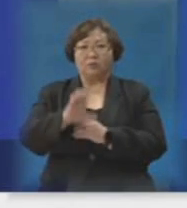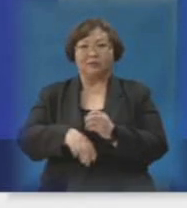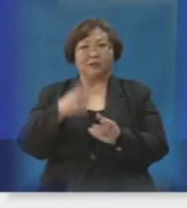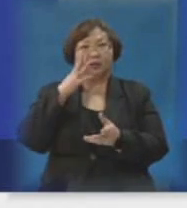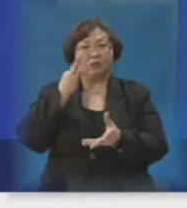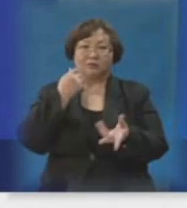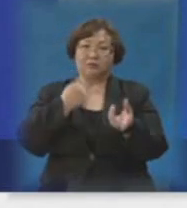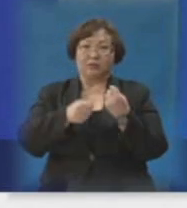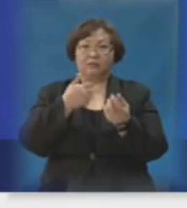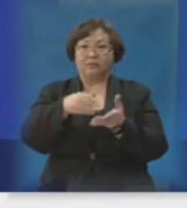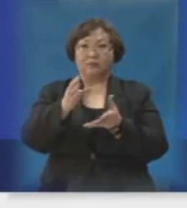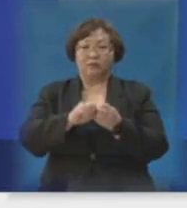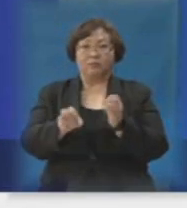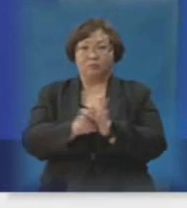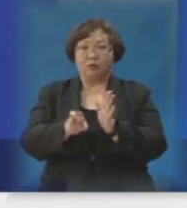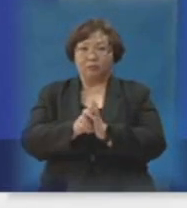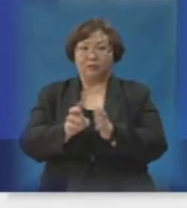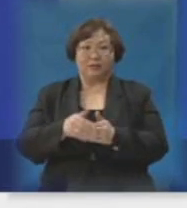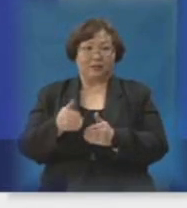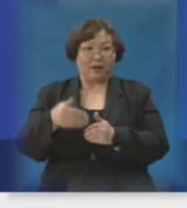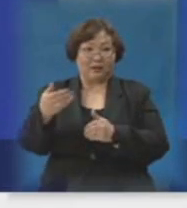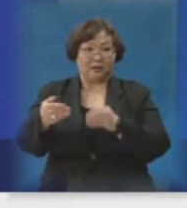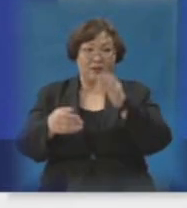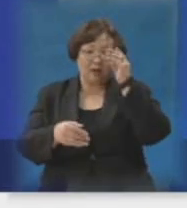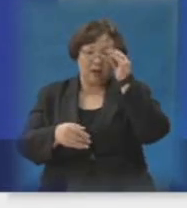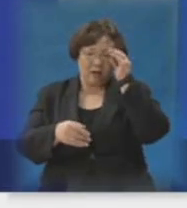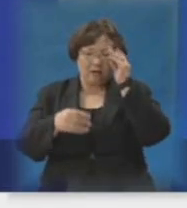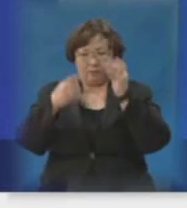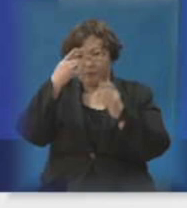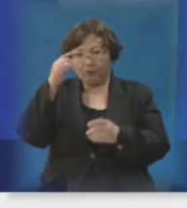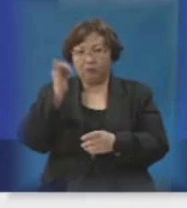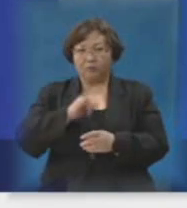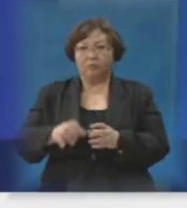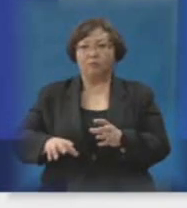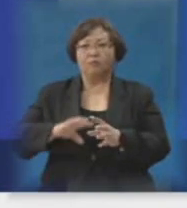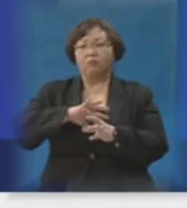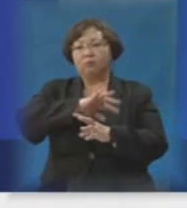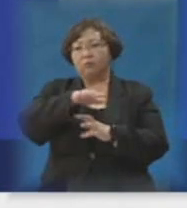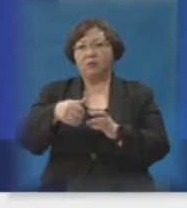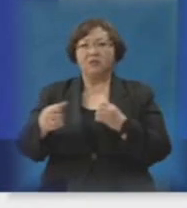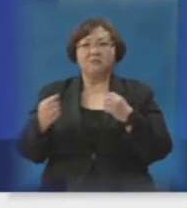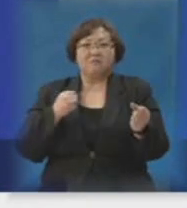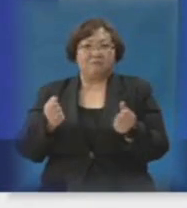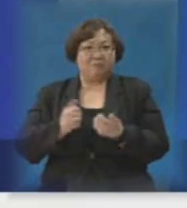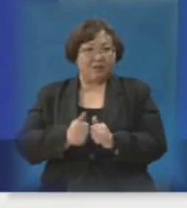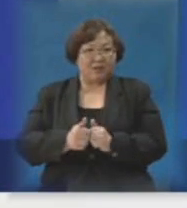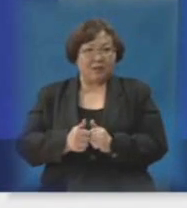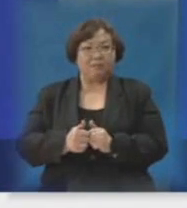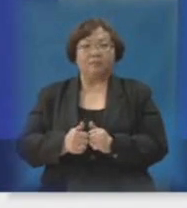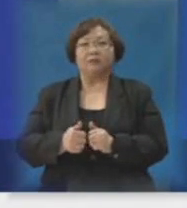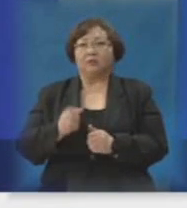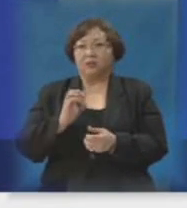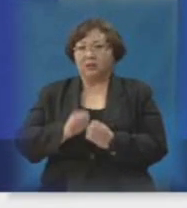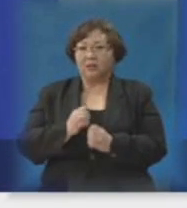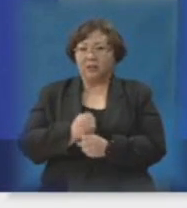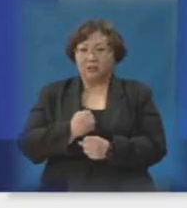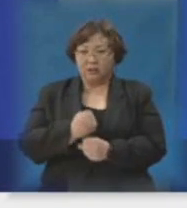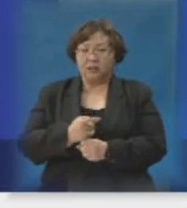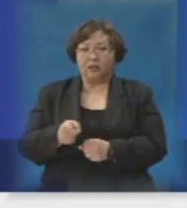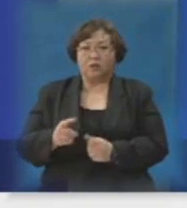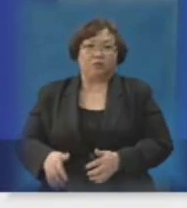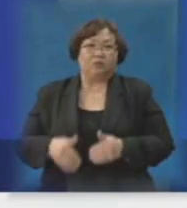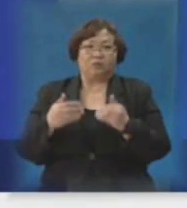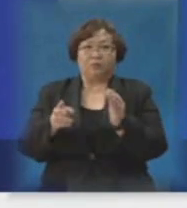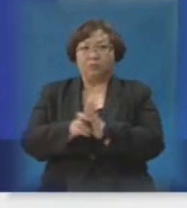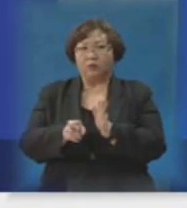бүрэн боломжтой. Цаашлаад Монгол ардын бүжиг бүх нийтийн бие хамаа дасгал хөдөлгөө хэлбэрээр хөгжүүлэх